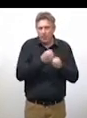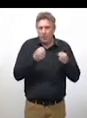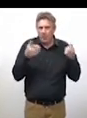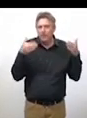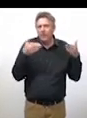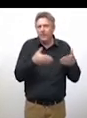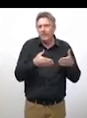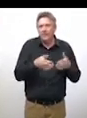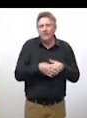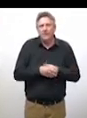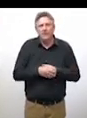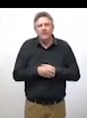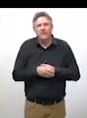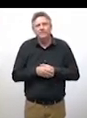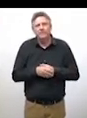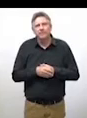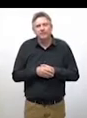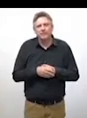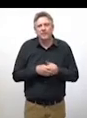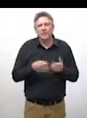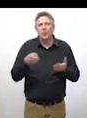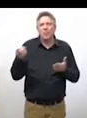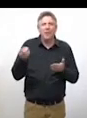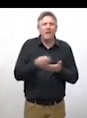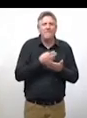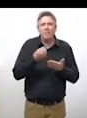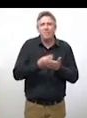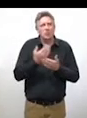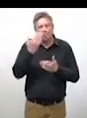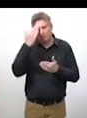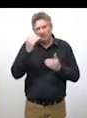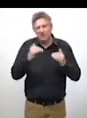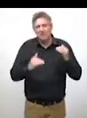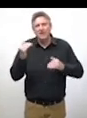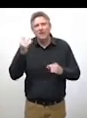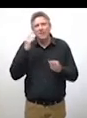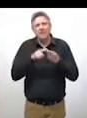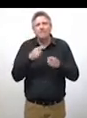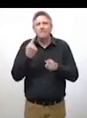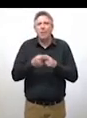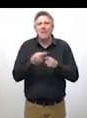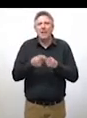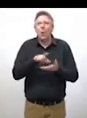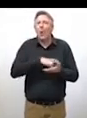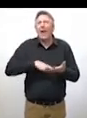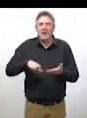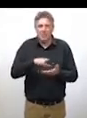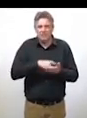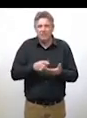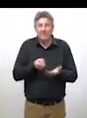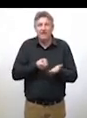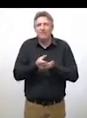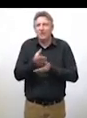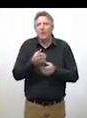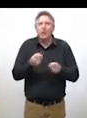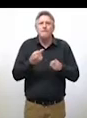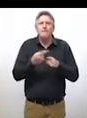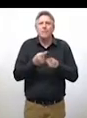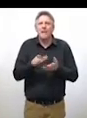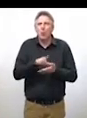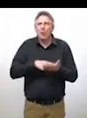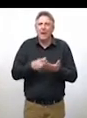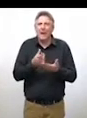pas le même niveau d'information, de connaissance sur les monnaies locales. Les monnaies locales complémentaires en fait, sont